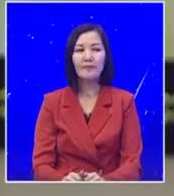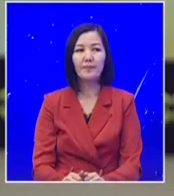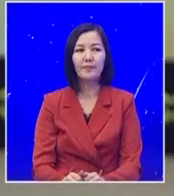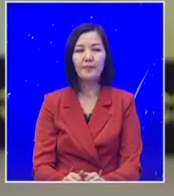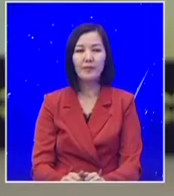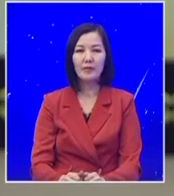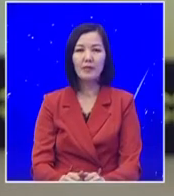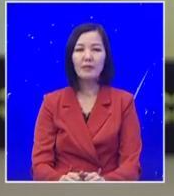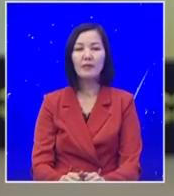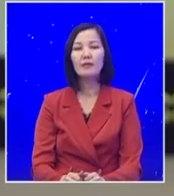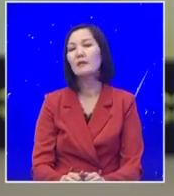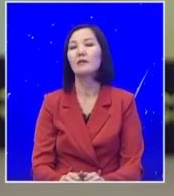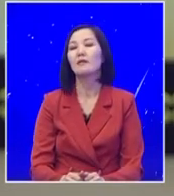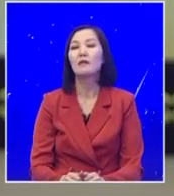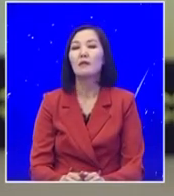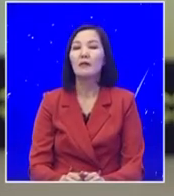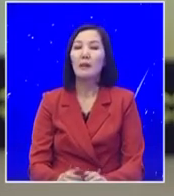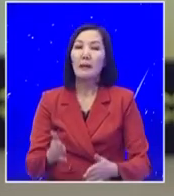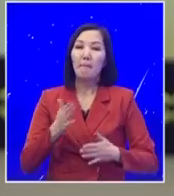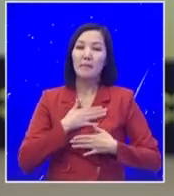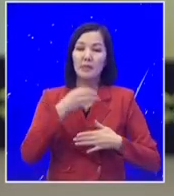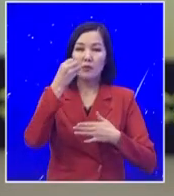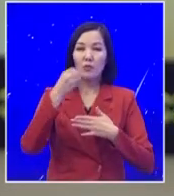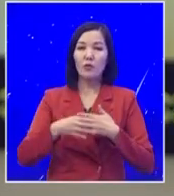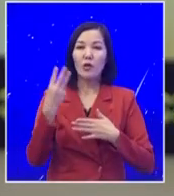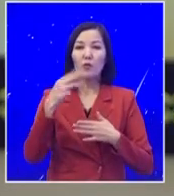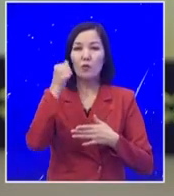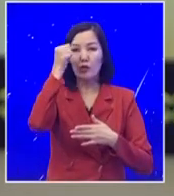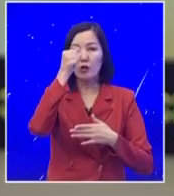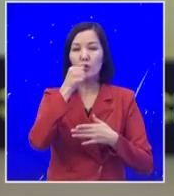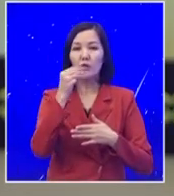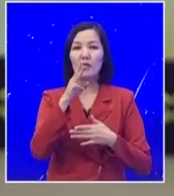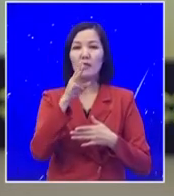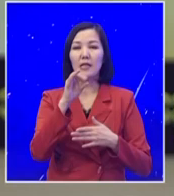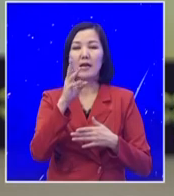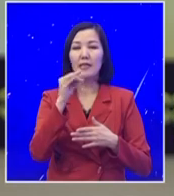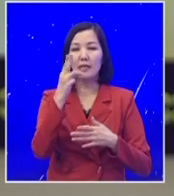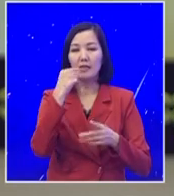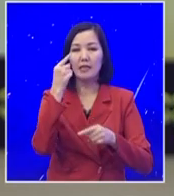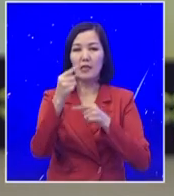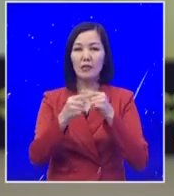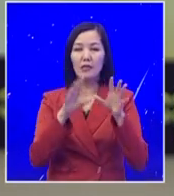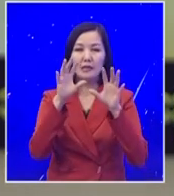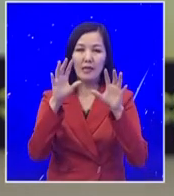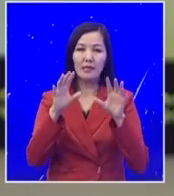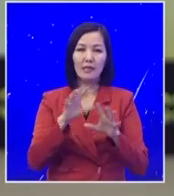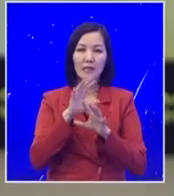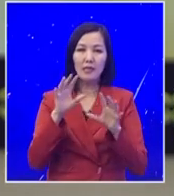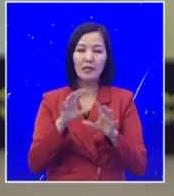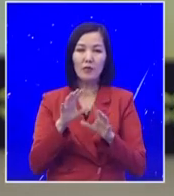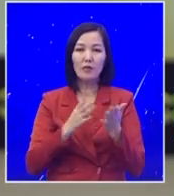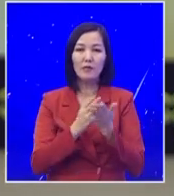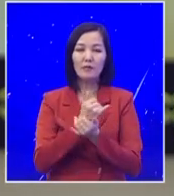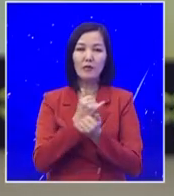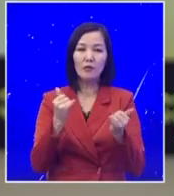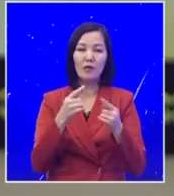Наш центр на протяжении вот уже біздің орталық 30 жылдан бері татар халқының дәстүрлерімен салтын сақтау мақсатында қызмет етіп